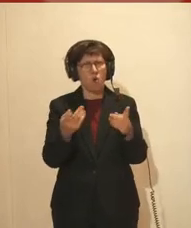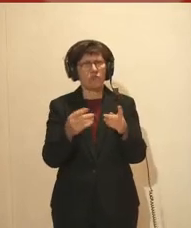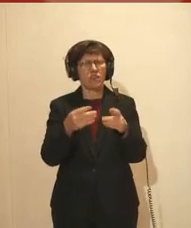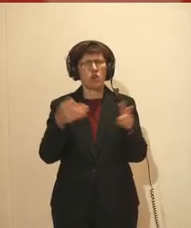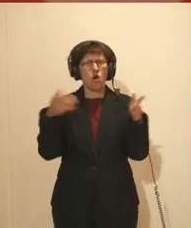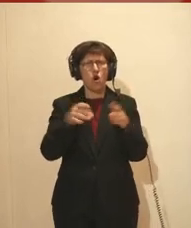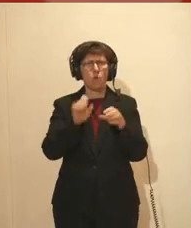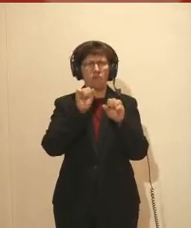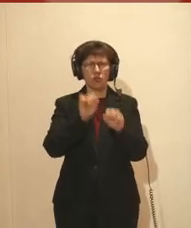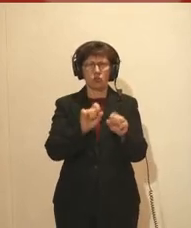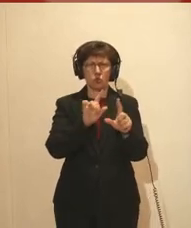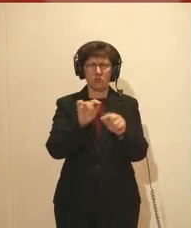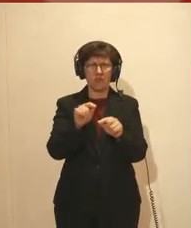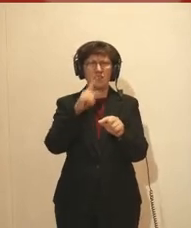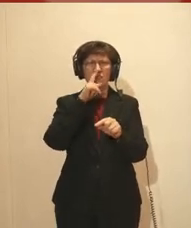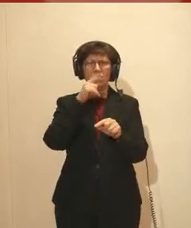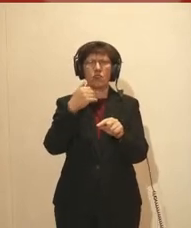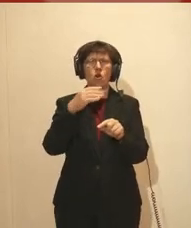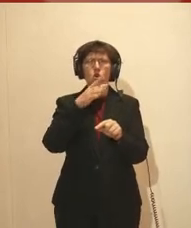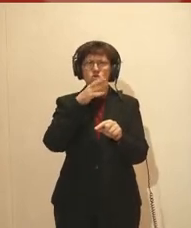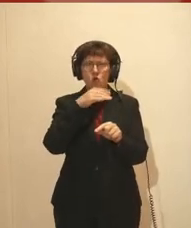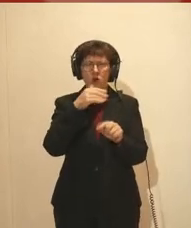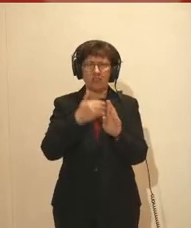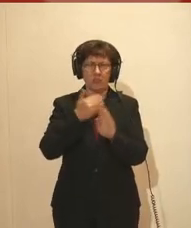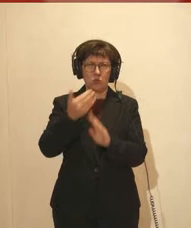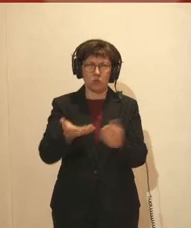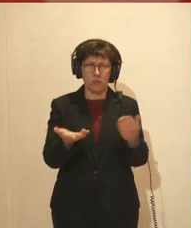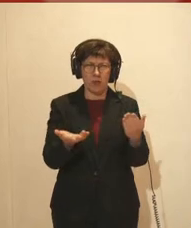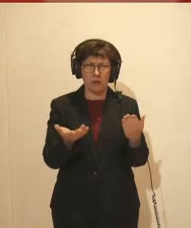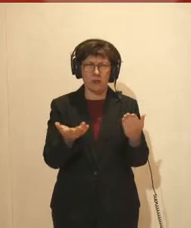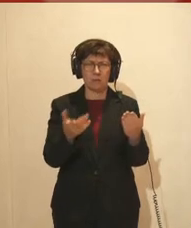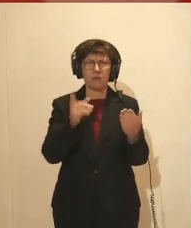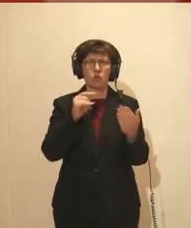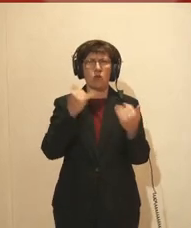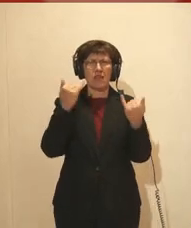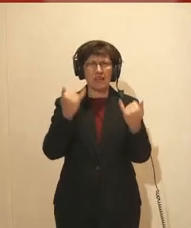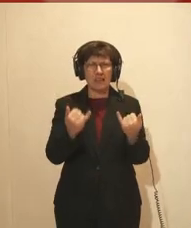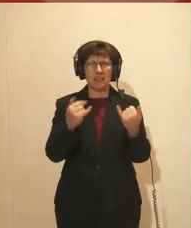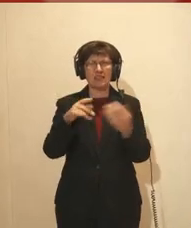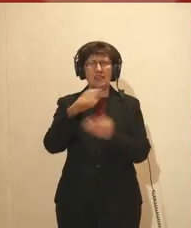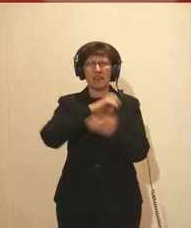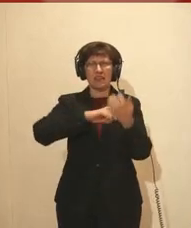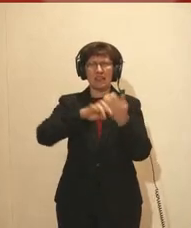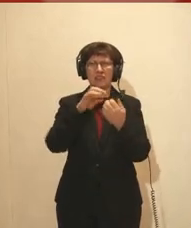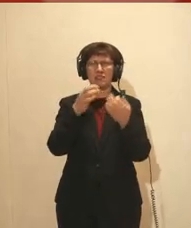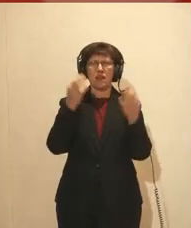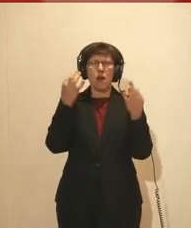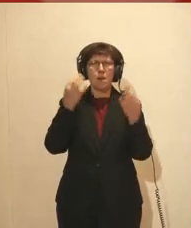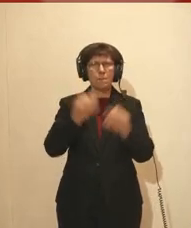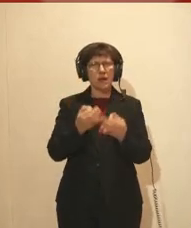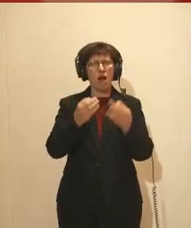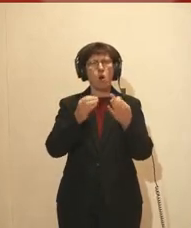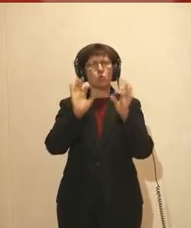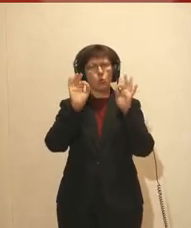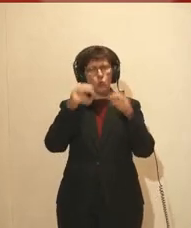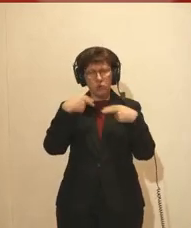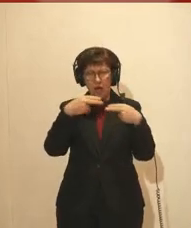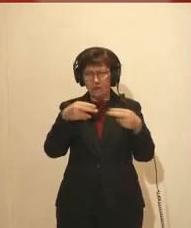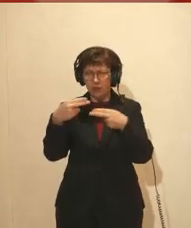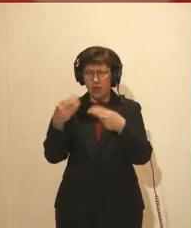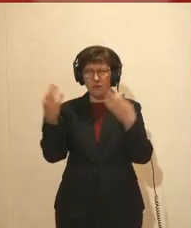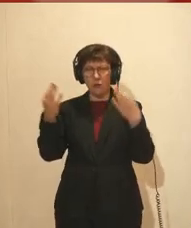zu betreiben wenn es eben noch nicht zu spät ist und jetzt sind wir in der krise jetzt brauchen wir gute antworten